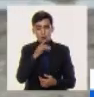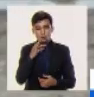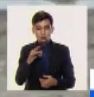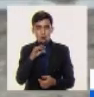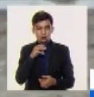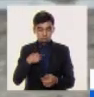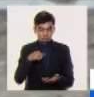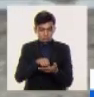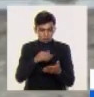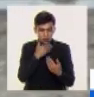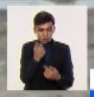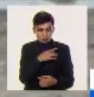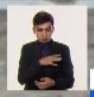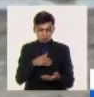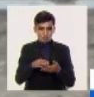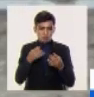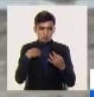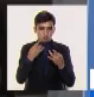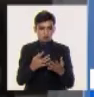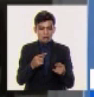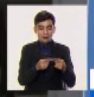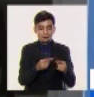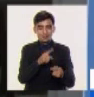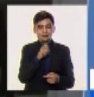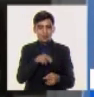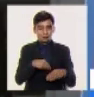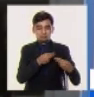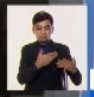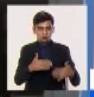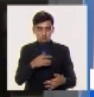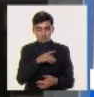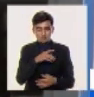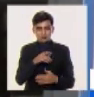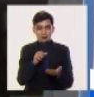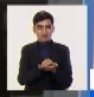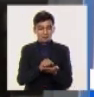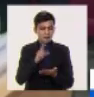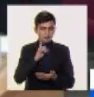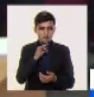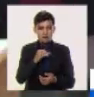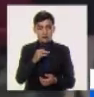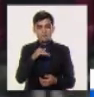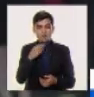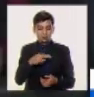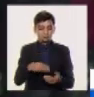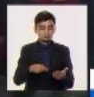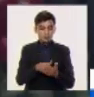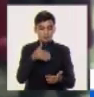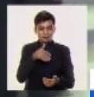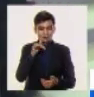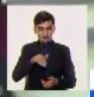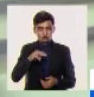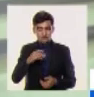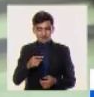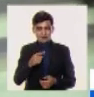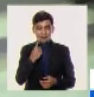свое участие. Говорят, что просто сдавали в аренду зал. Фонд оплатил 5000 тенге за час. А какие там проводят